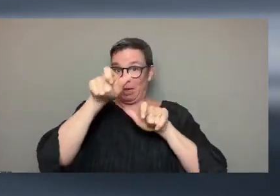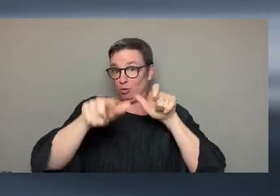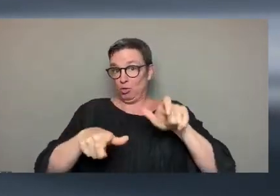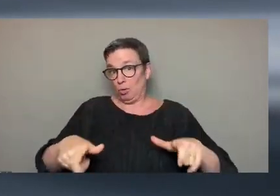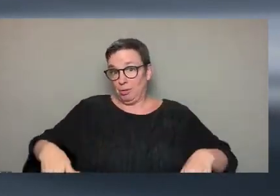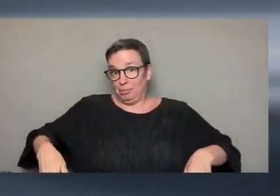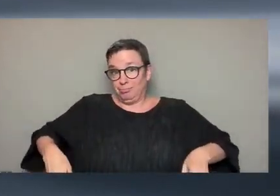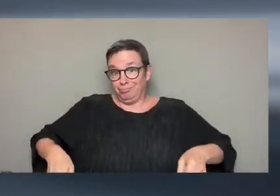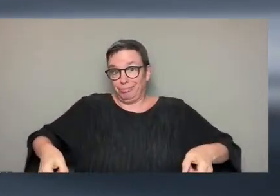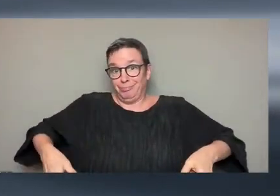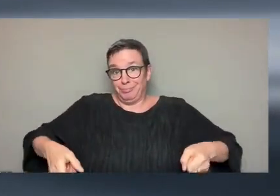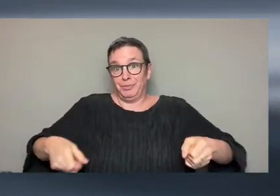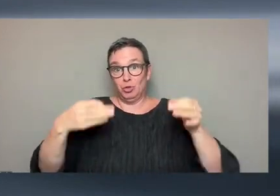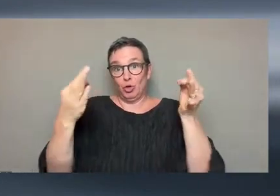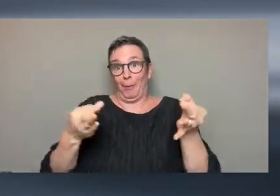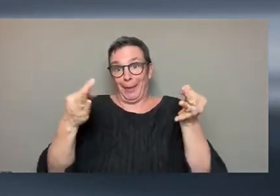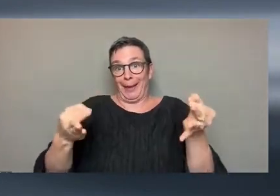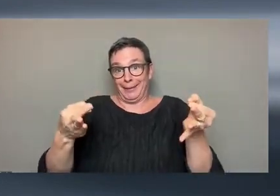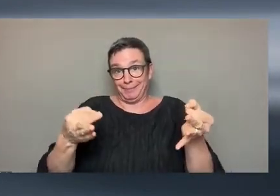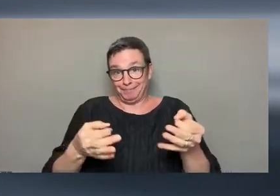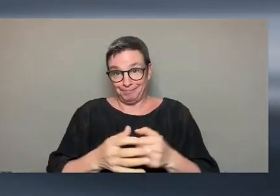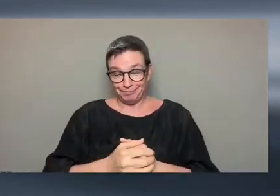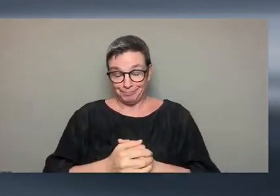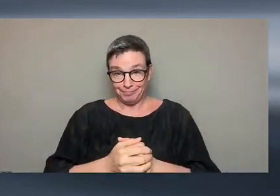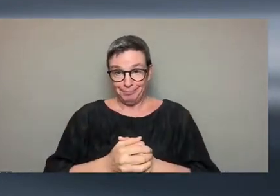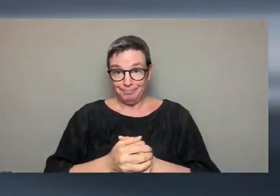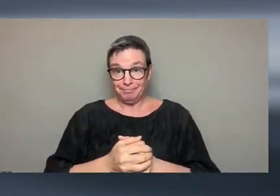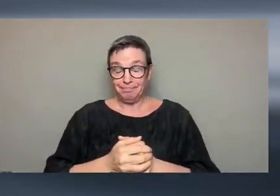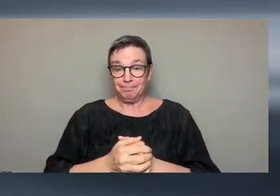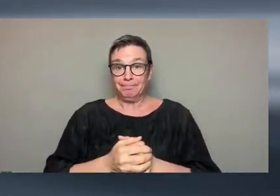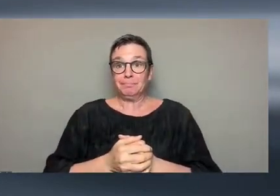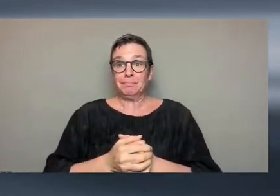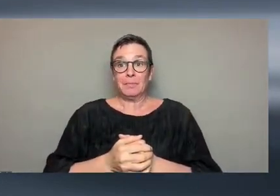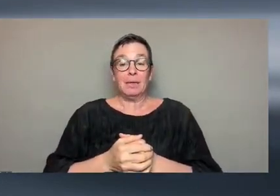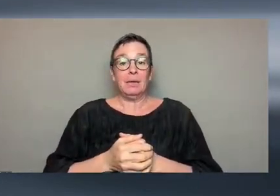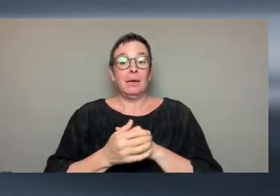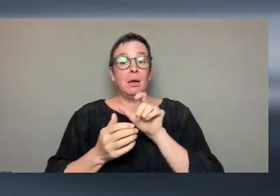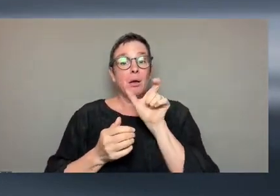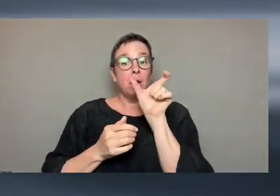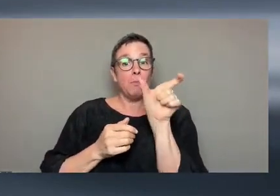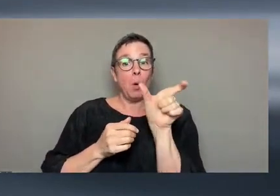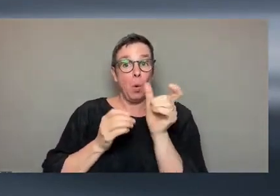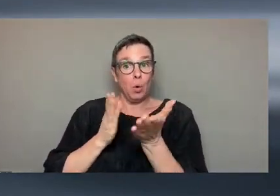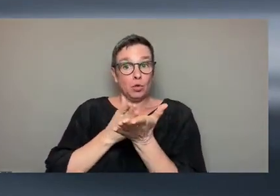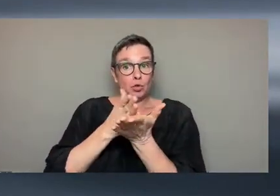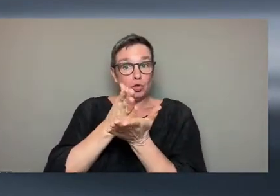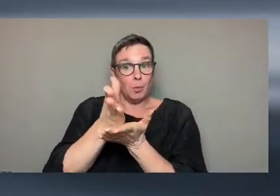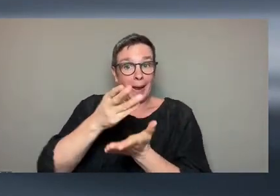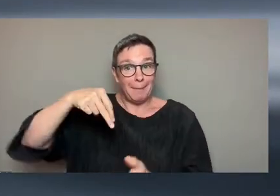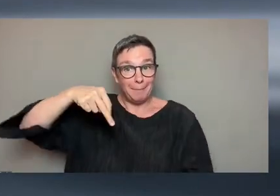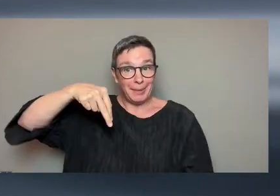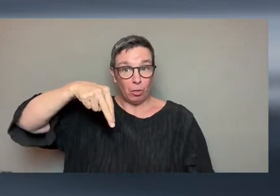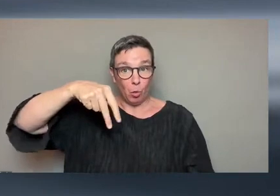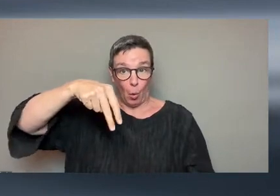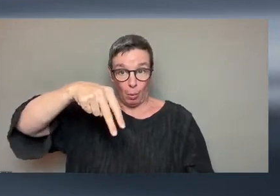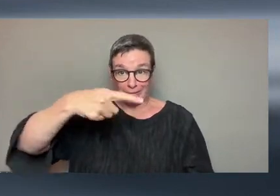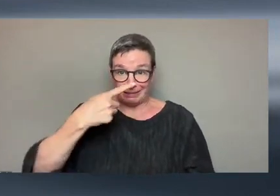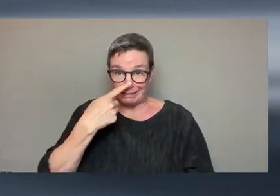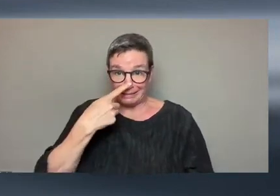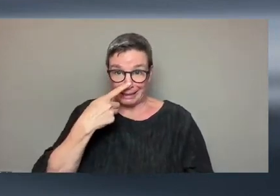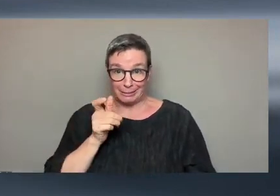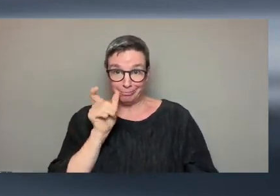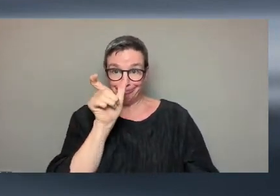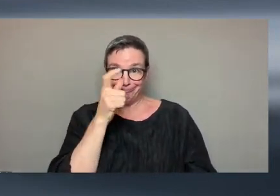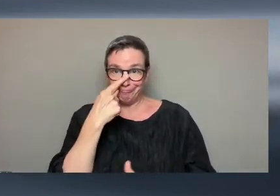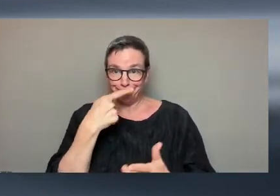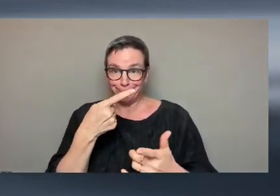roulant normal. Et est-ce que le terme chemin piéton est vraiment le bon terme pour une